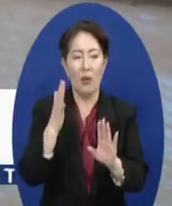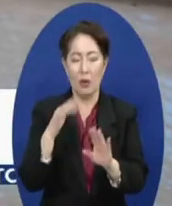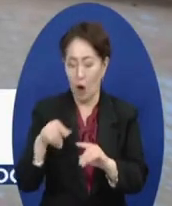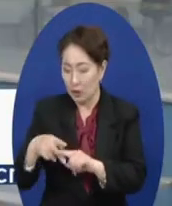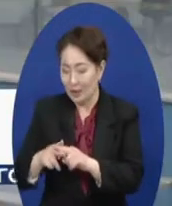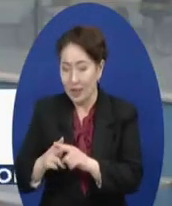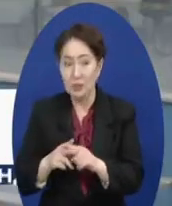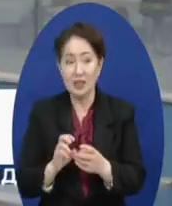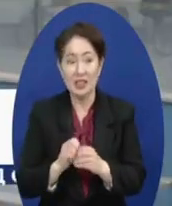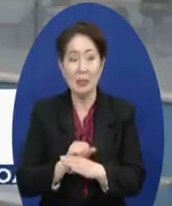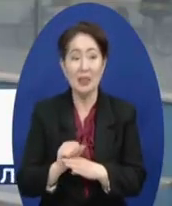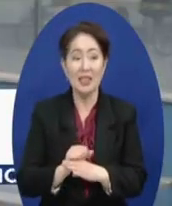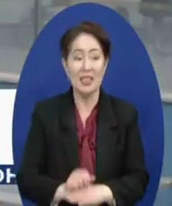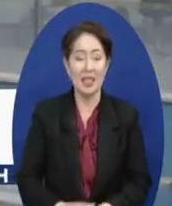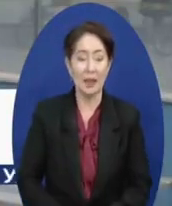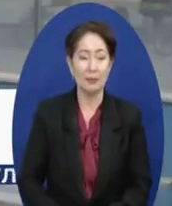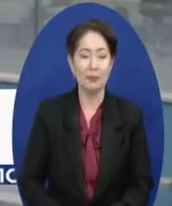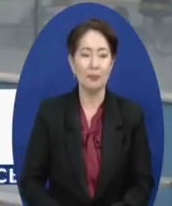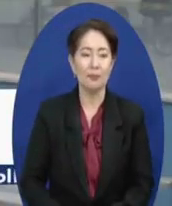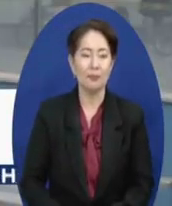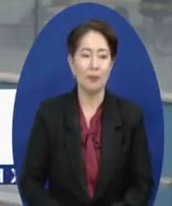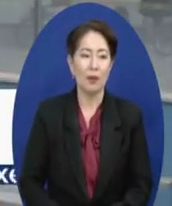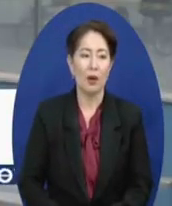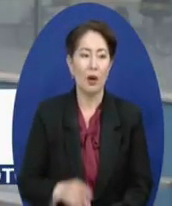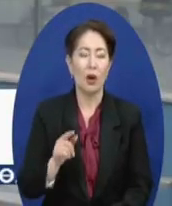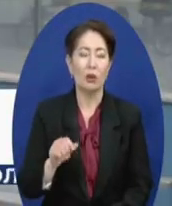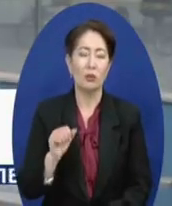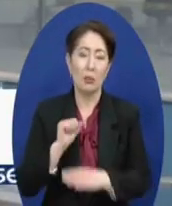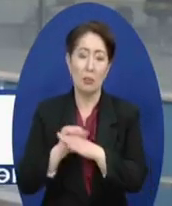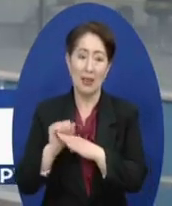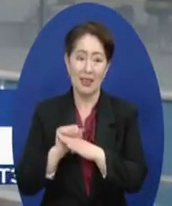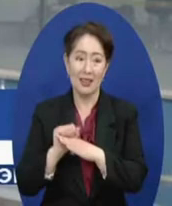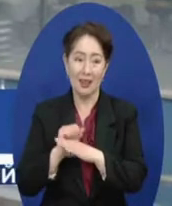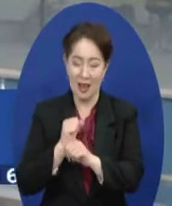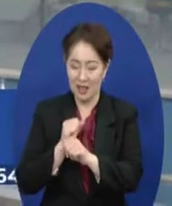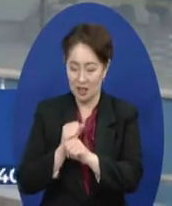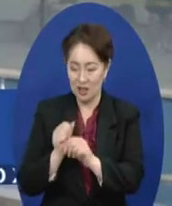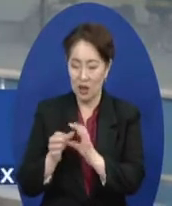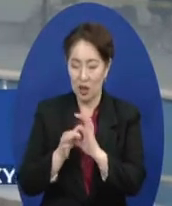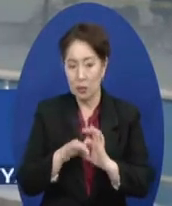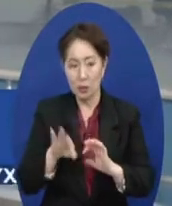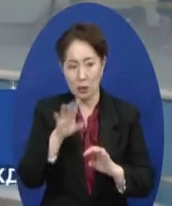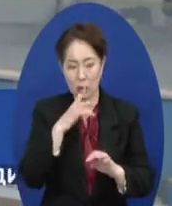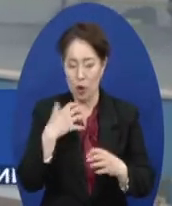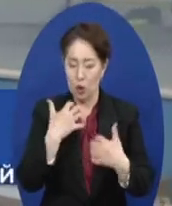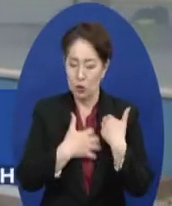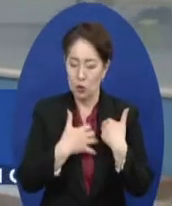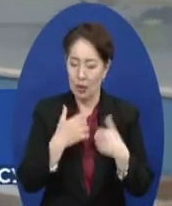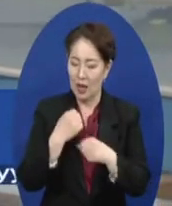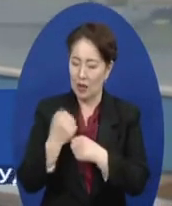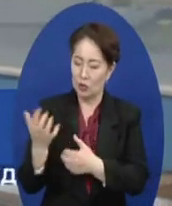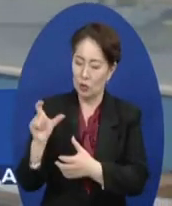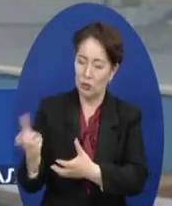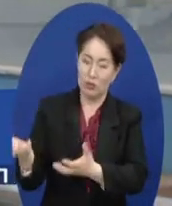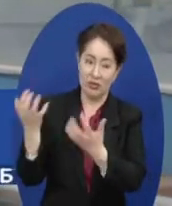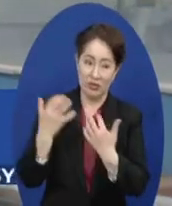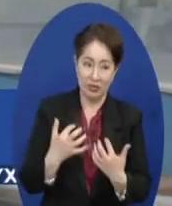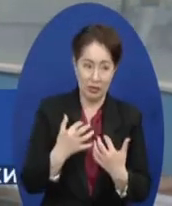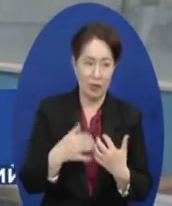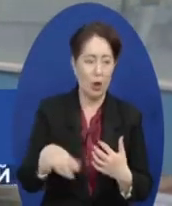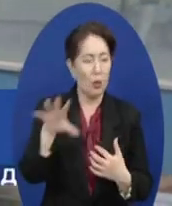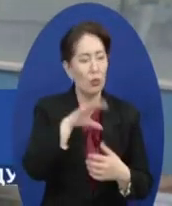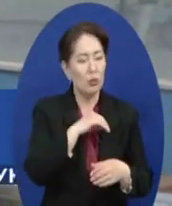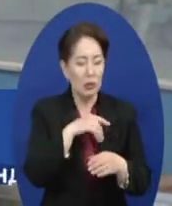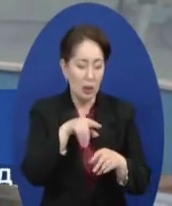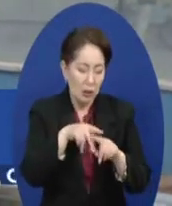байна. За одоо бол бэлтгэл ажлын хүрээнд шуурхай үйлчлэгийн албаны нийт талбайгчд